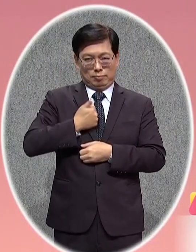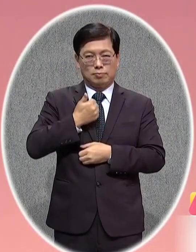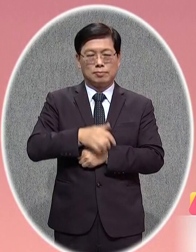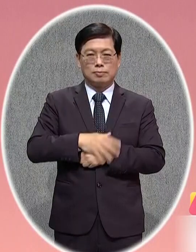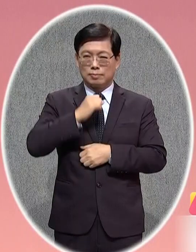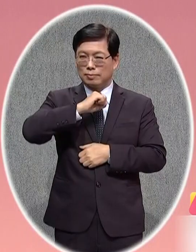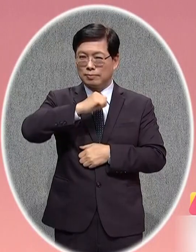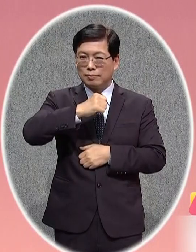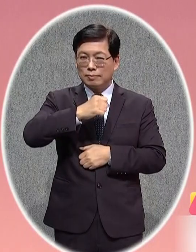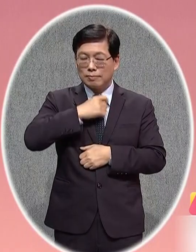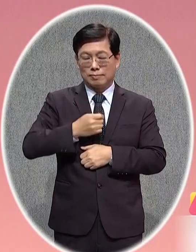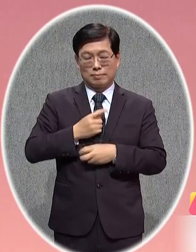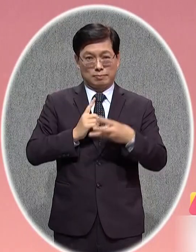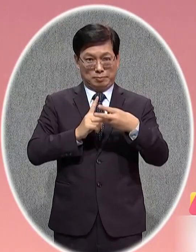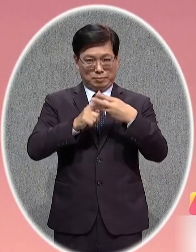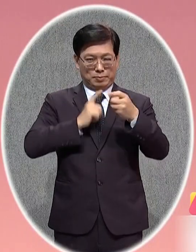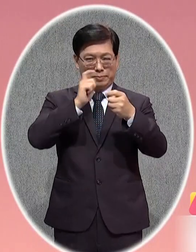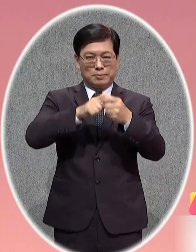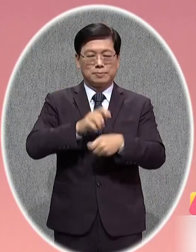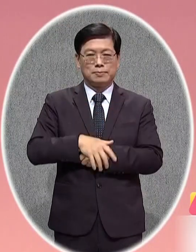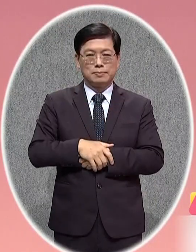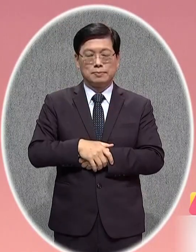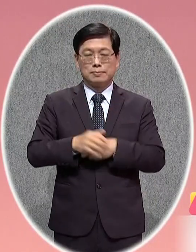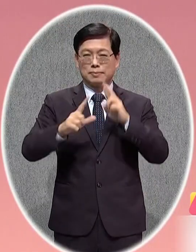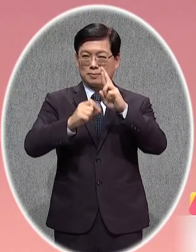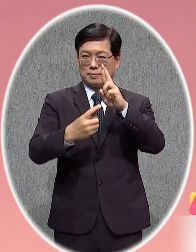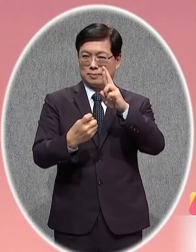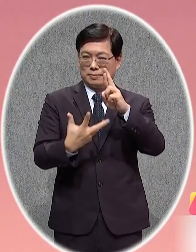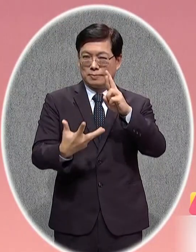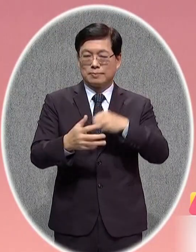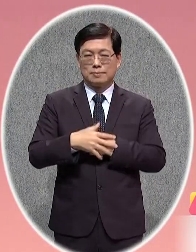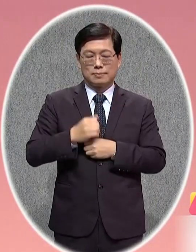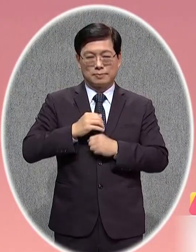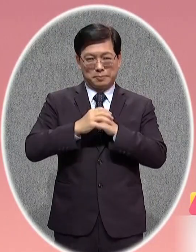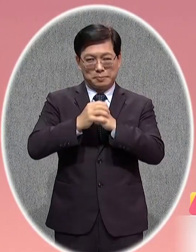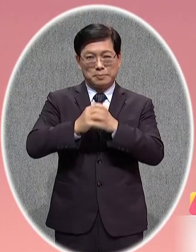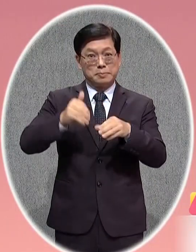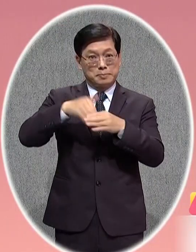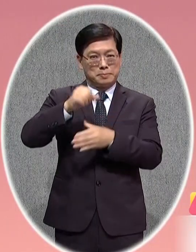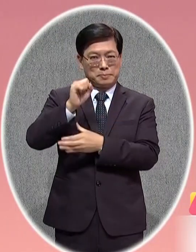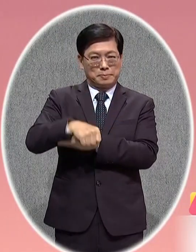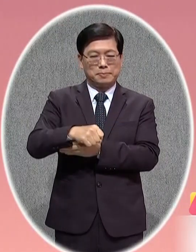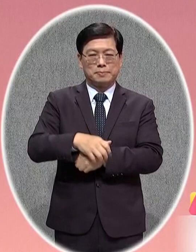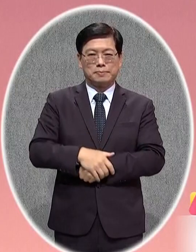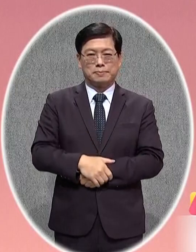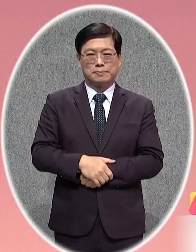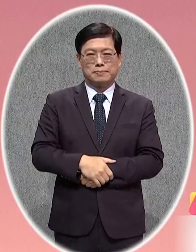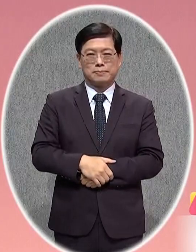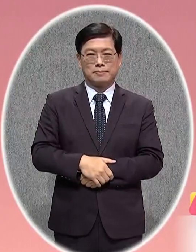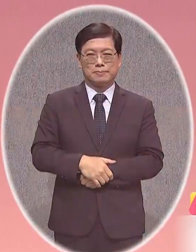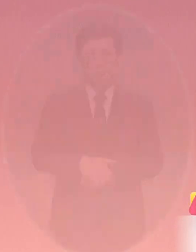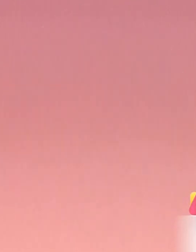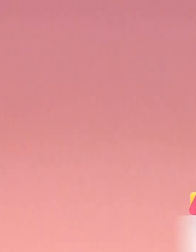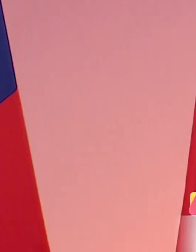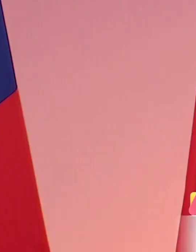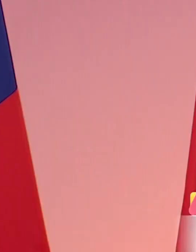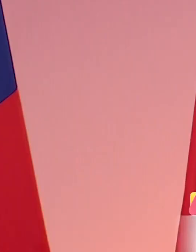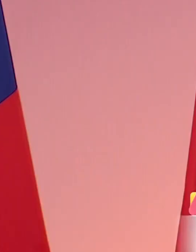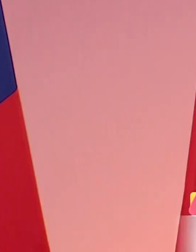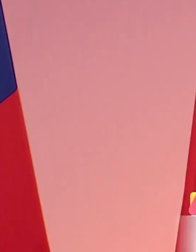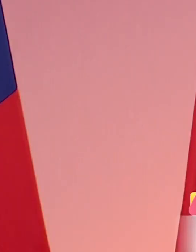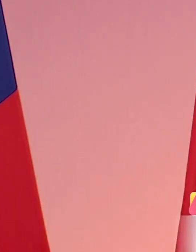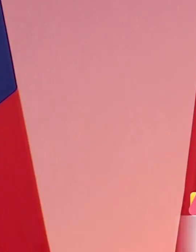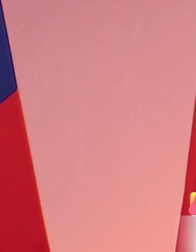正的台湾核心价值。12月18号，请投同意第20。 谢